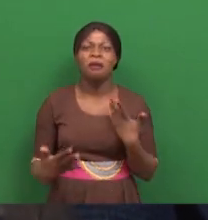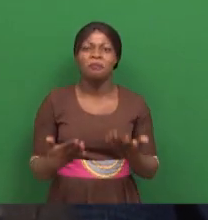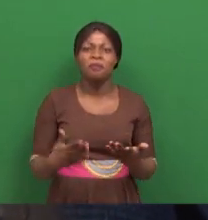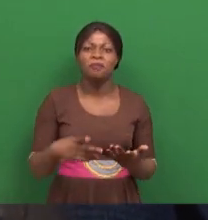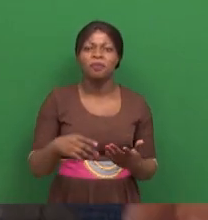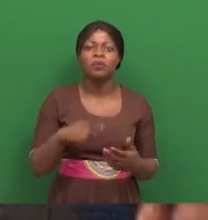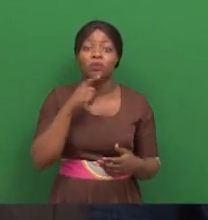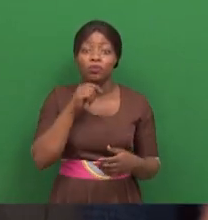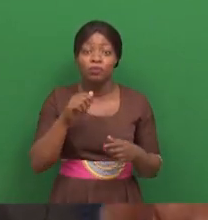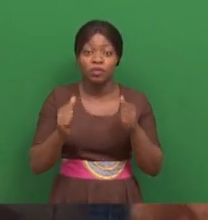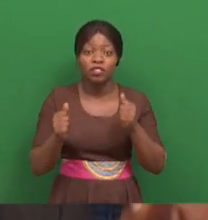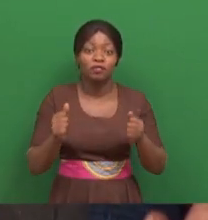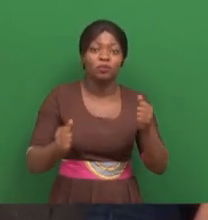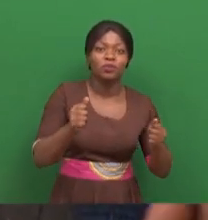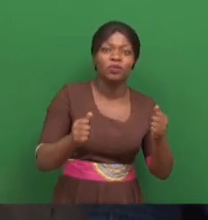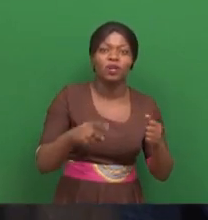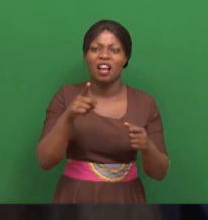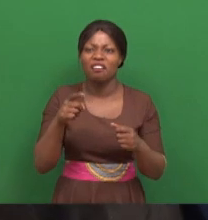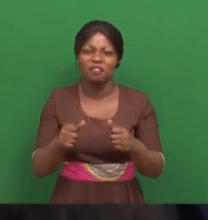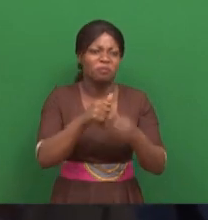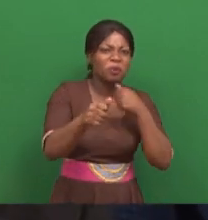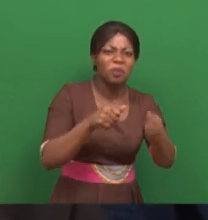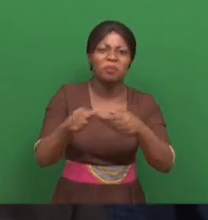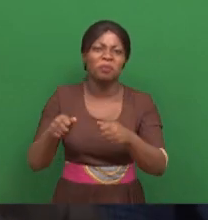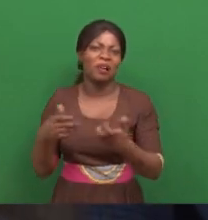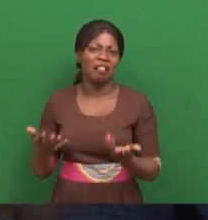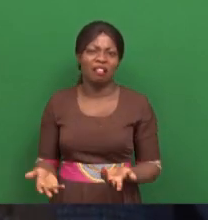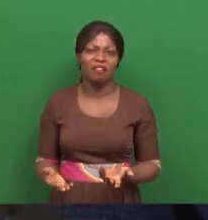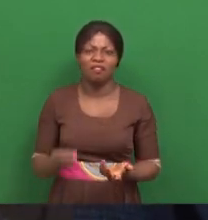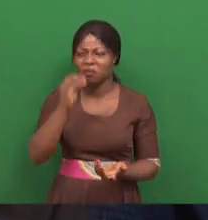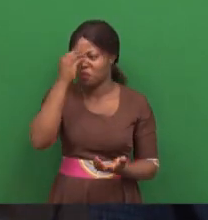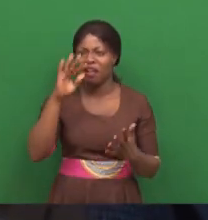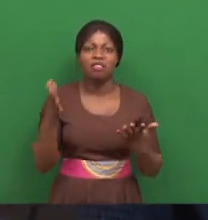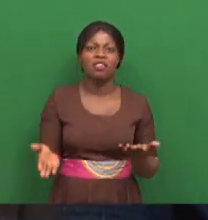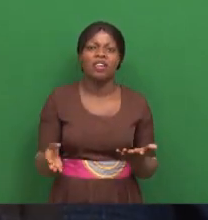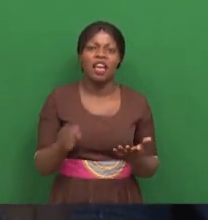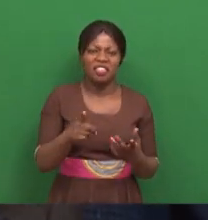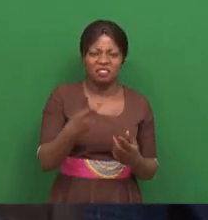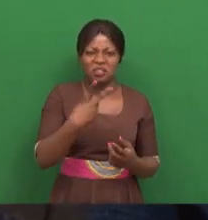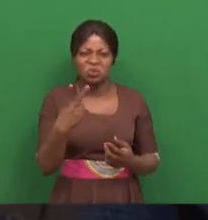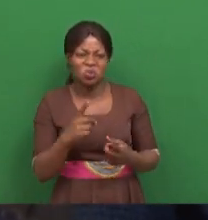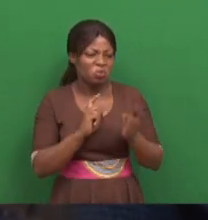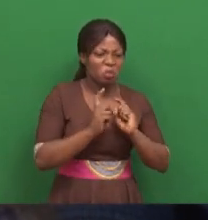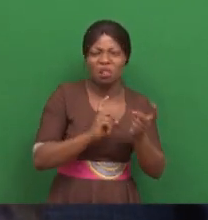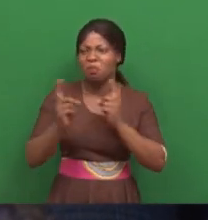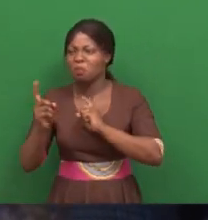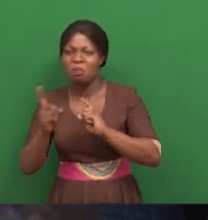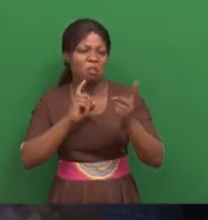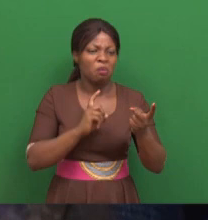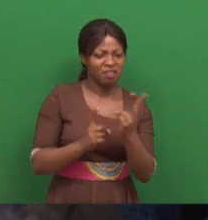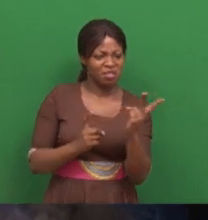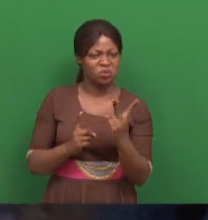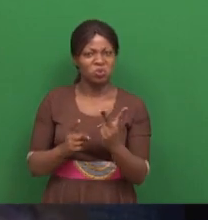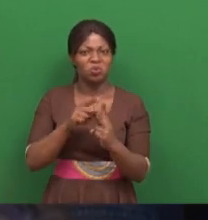ndane ndofunga katatu kese ndichiona kuti driver vanengevachirwirei vachinetsana vachitukana